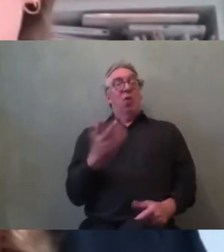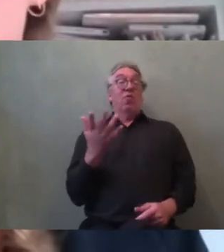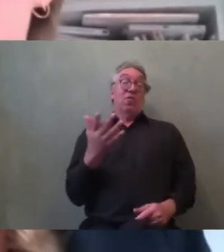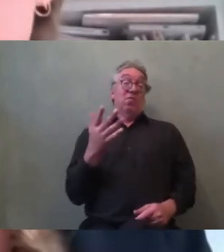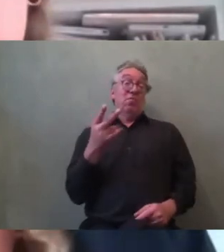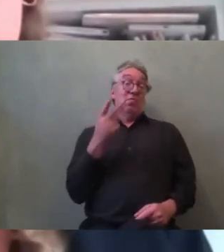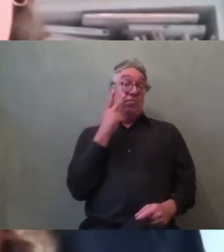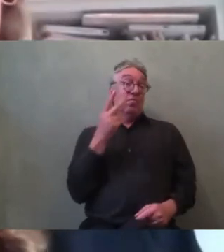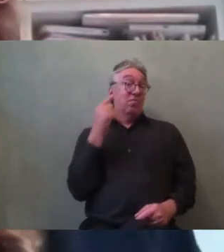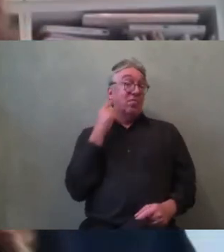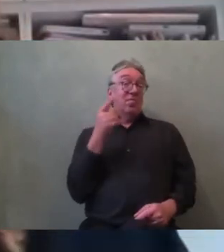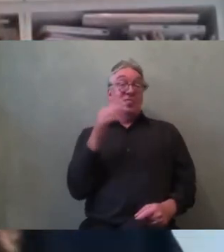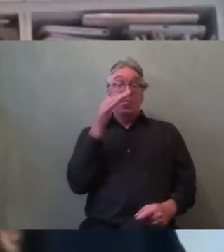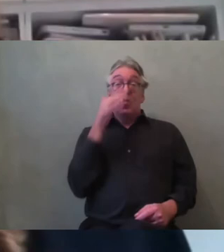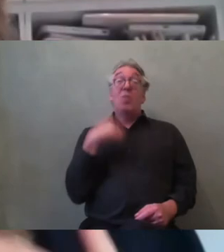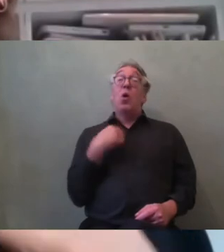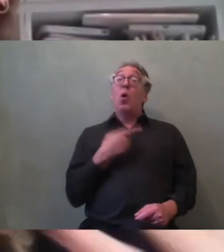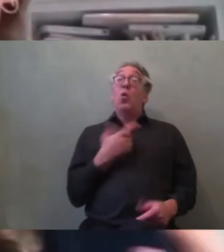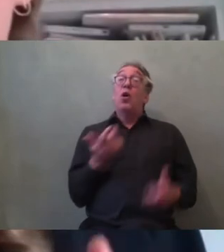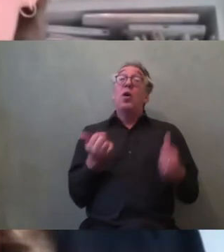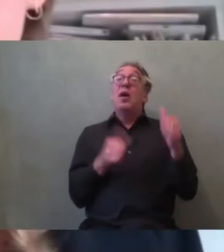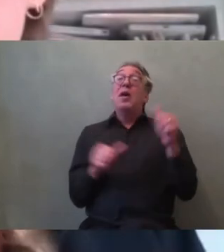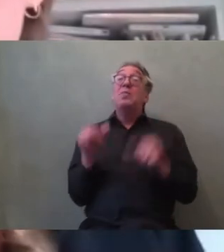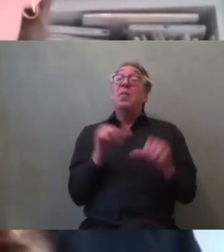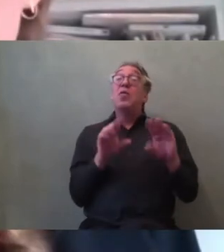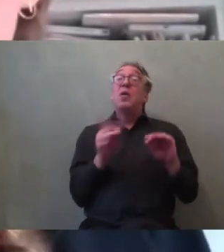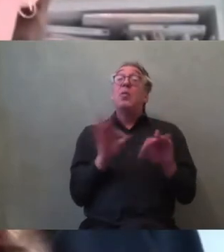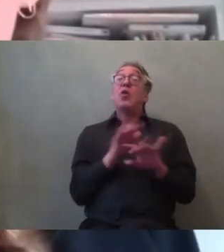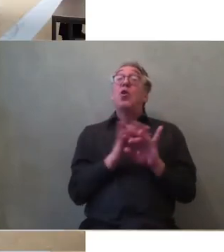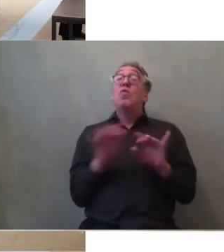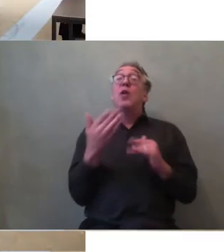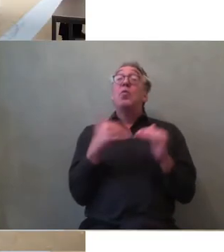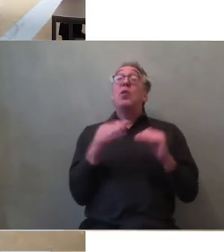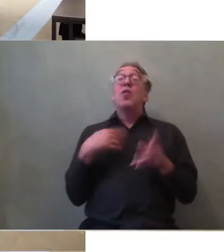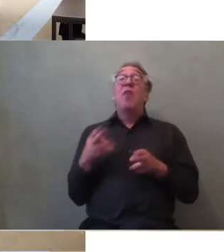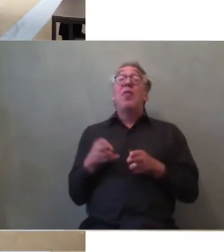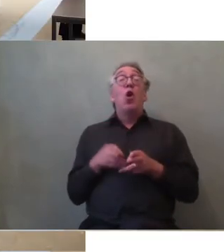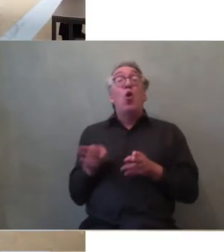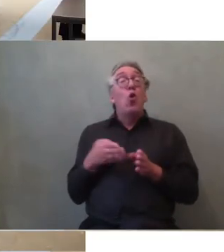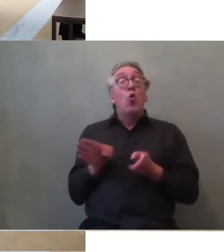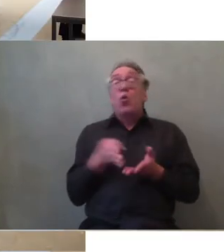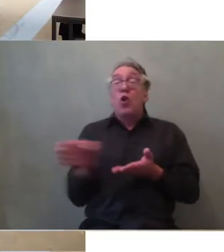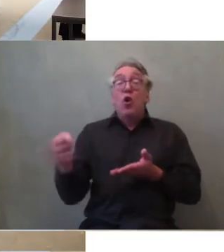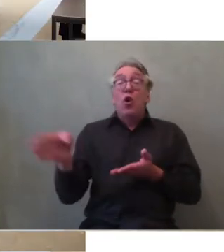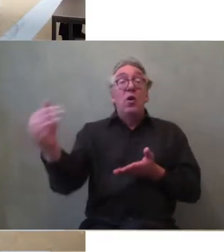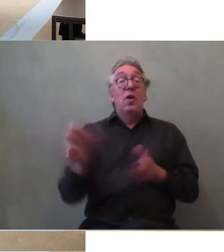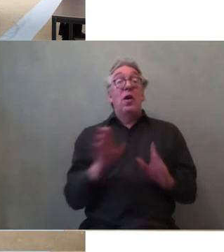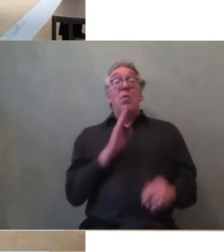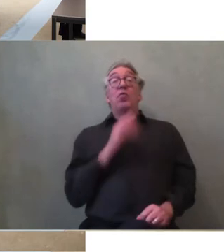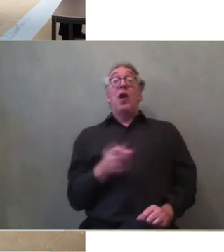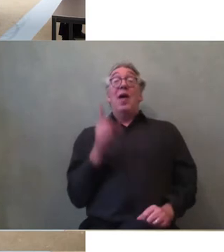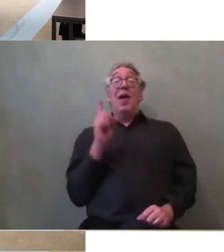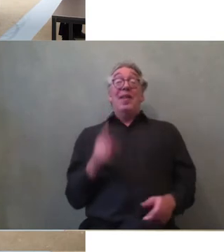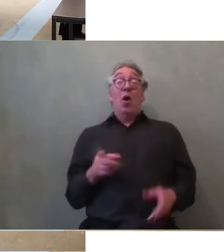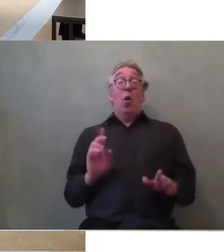ook geëxperimenteerd met bijvoorbeeld verschillende manieren van routing. Hoe je bijvoorbeeld door middel van een routing op de vloer